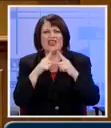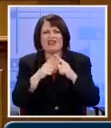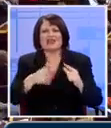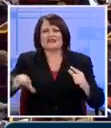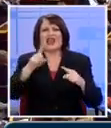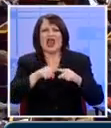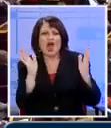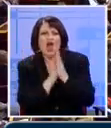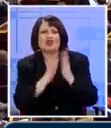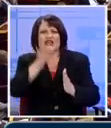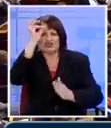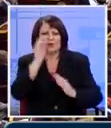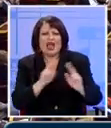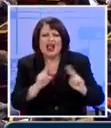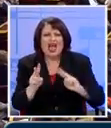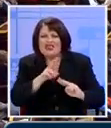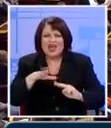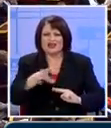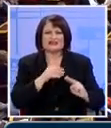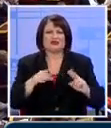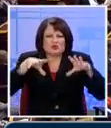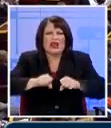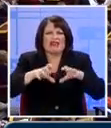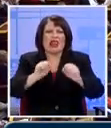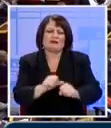που καθαρίζει η αστυνομία και ο Δένδιας.